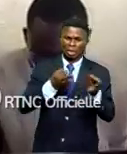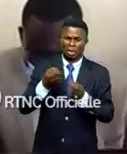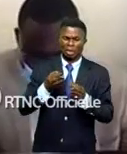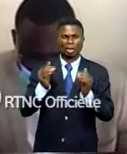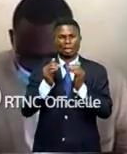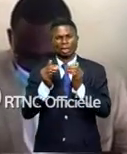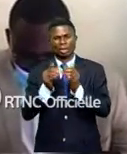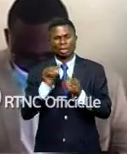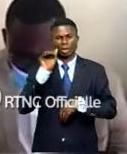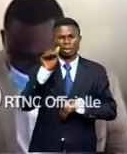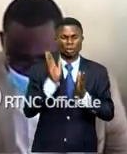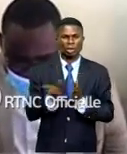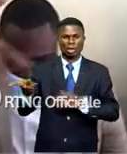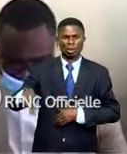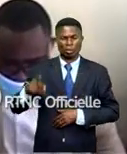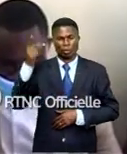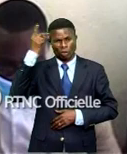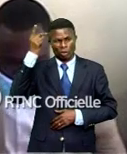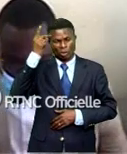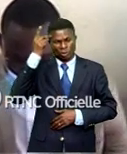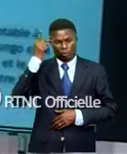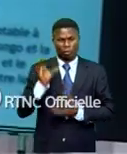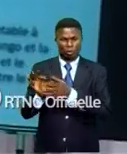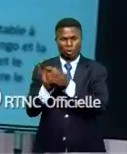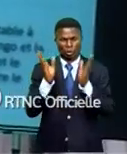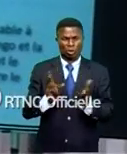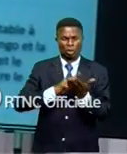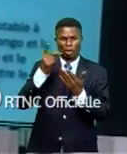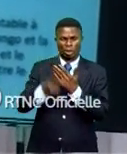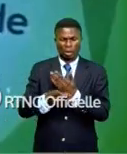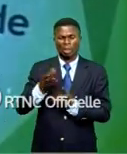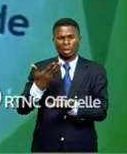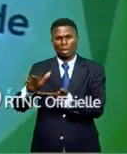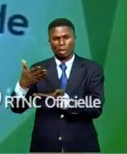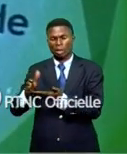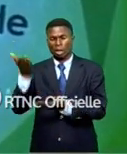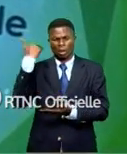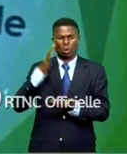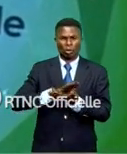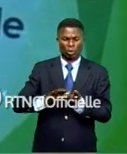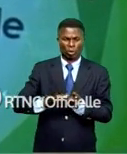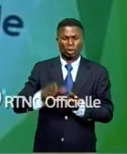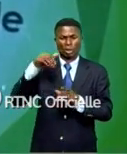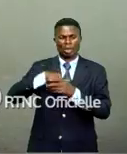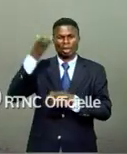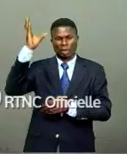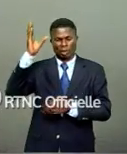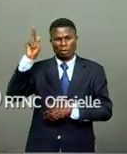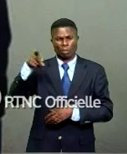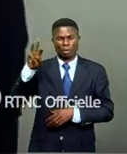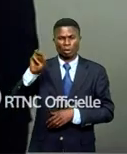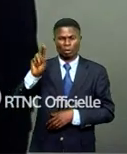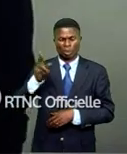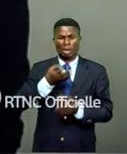relais du directeur provincial de Kinshasa, du coordonnateur du projet d'alimentation en eau potable en milieu urbain PMU, qui